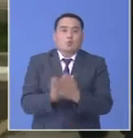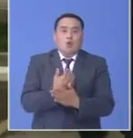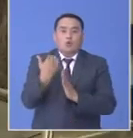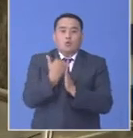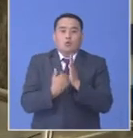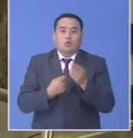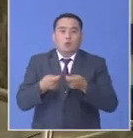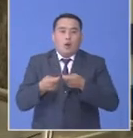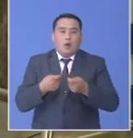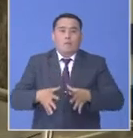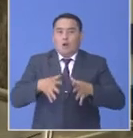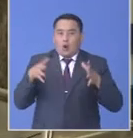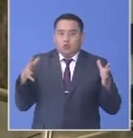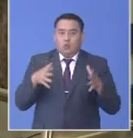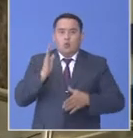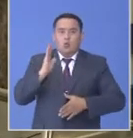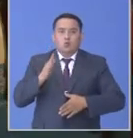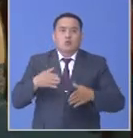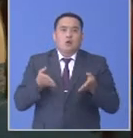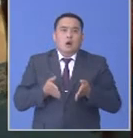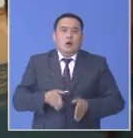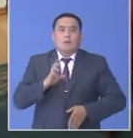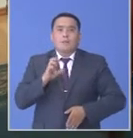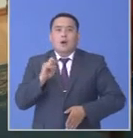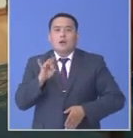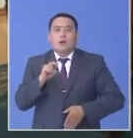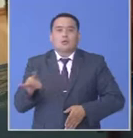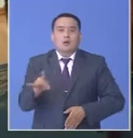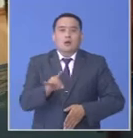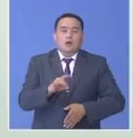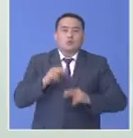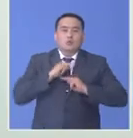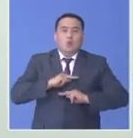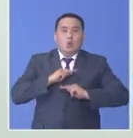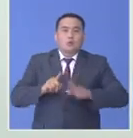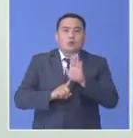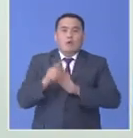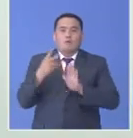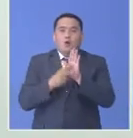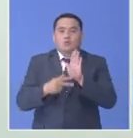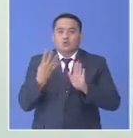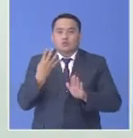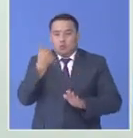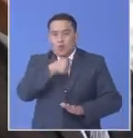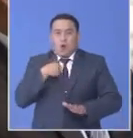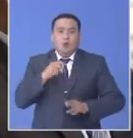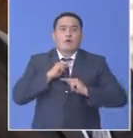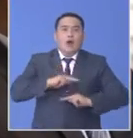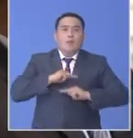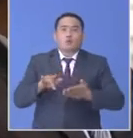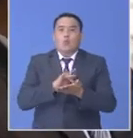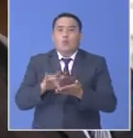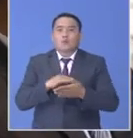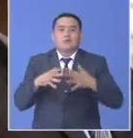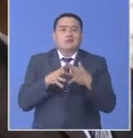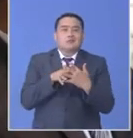руководителя довольно большой. Будучи уроженцем Балхашского района, трудовой путь он начинал в 1984 году, работая бухгалтером в